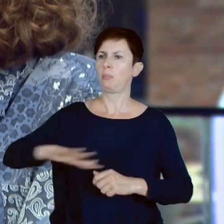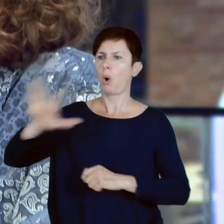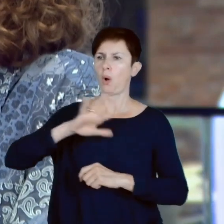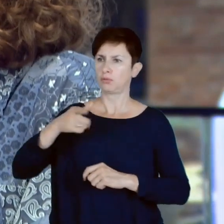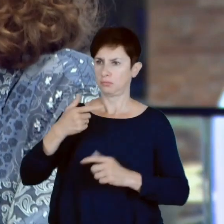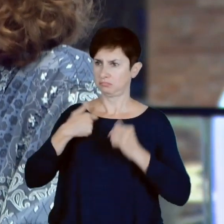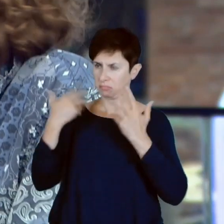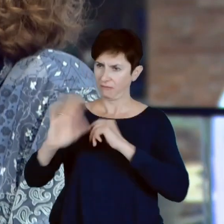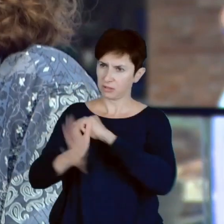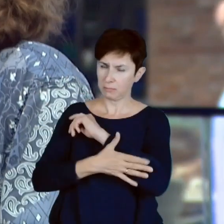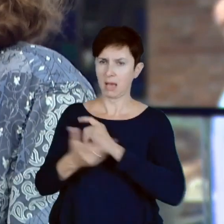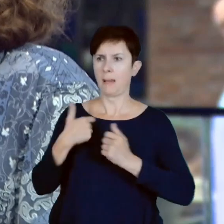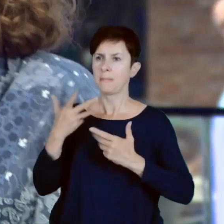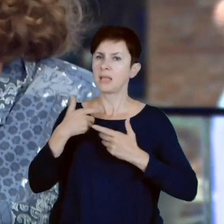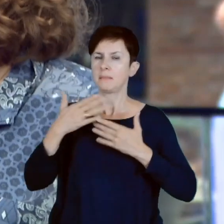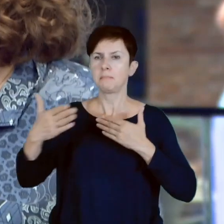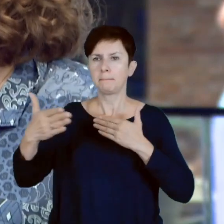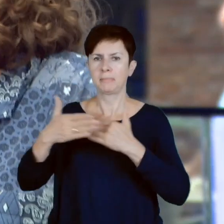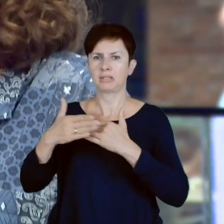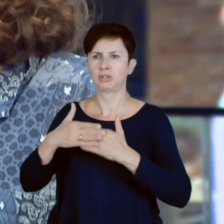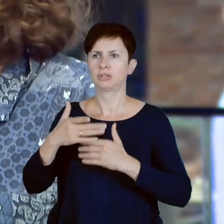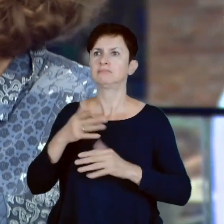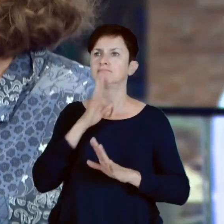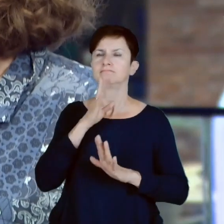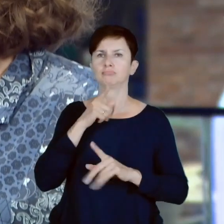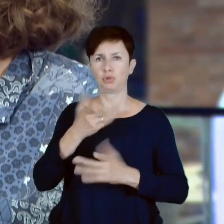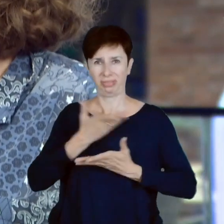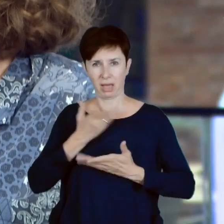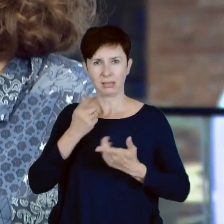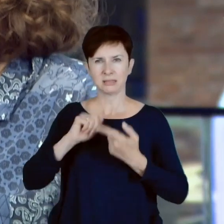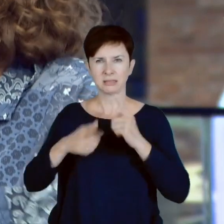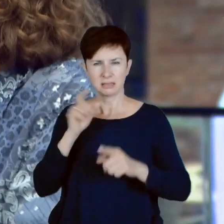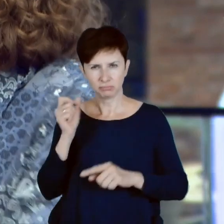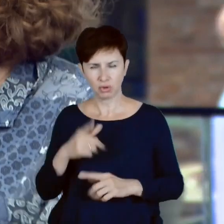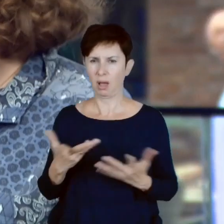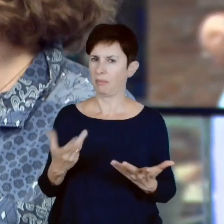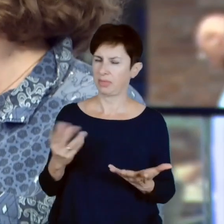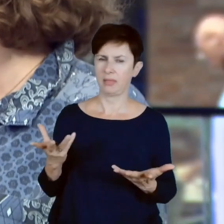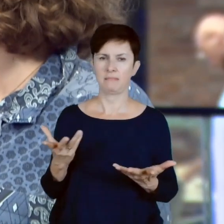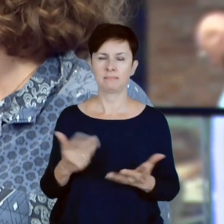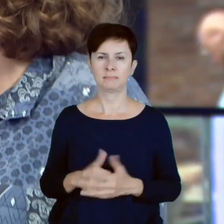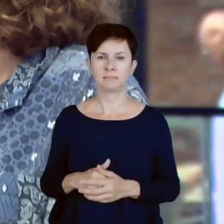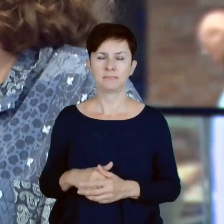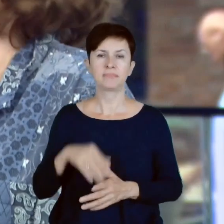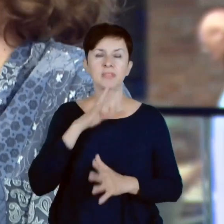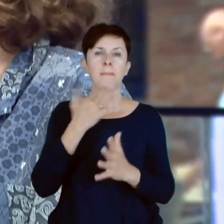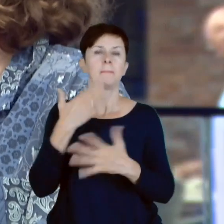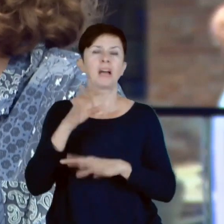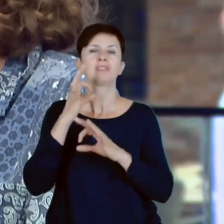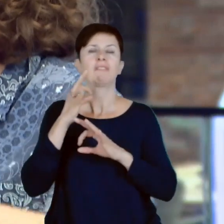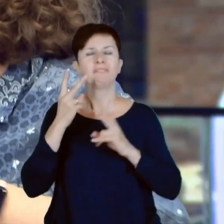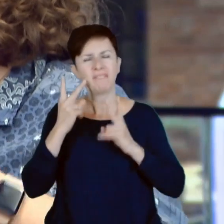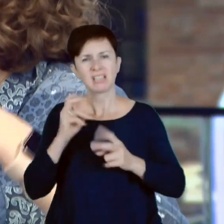do tego, żeby to, co robię, miało sens. Wydaje mi się, że to są te kwestie. To znaczy, bardzo ważna jest wartość sensu